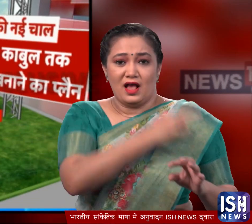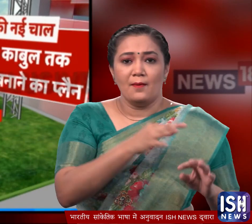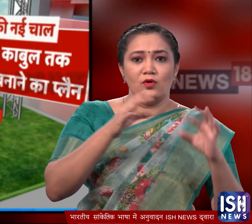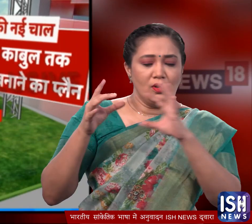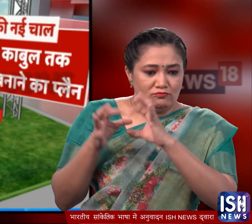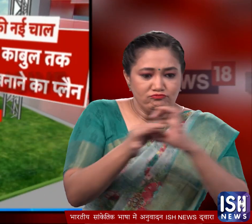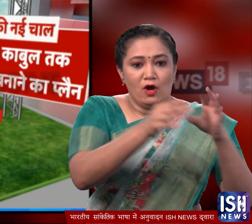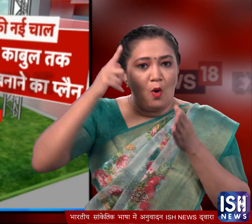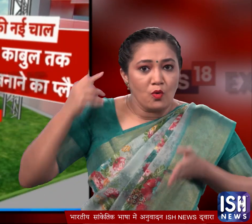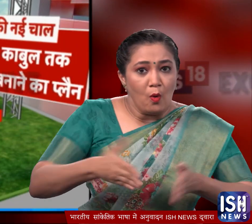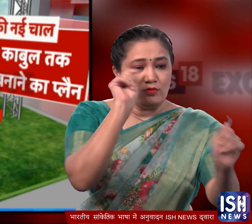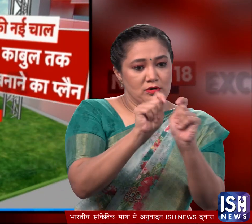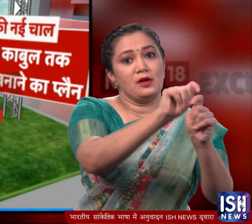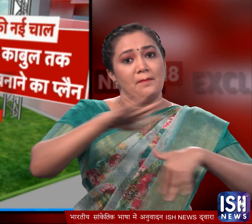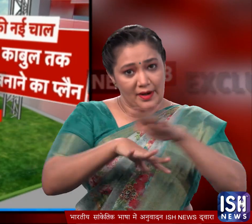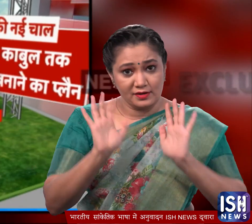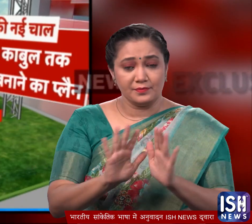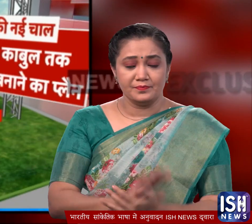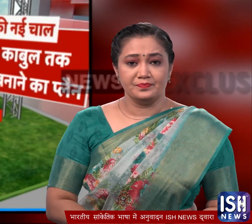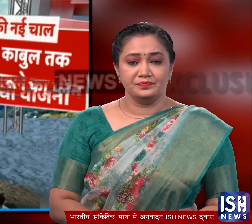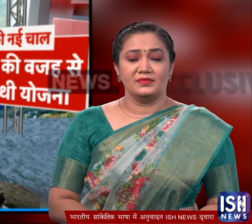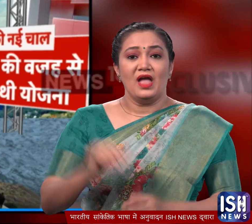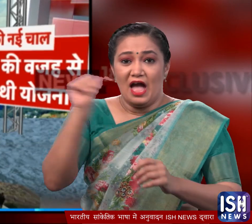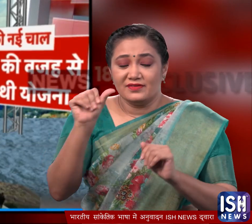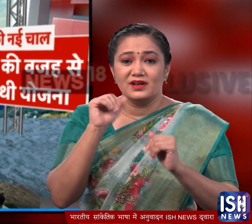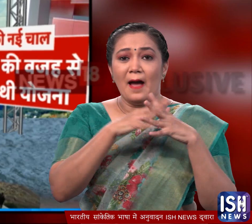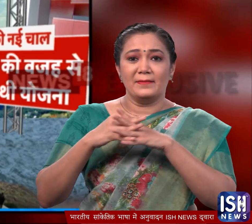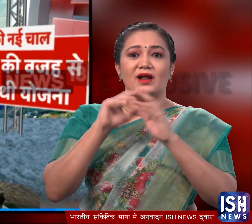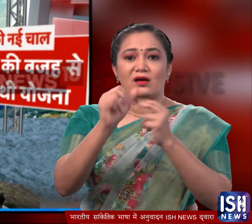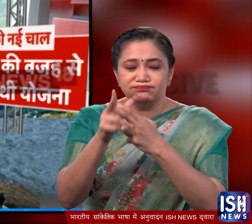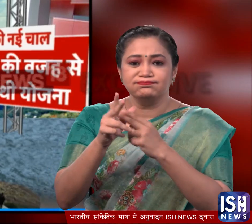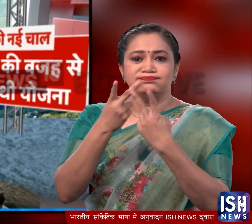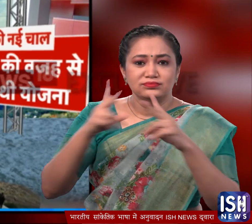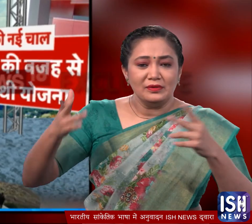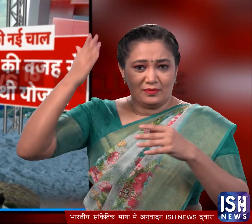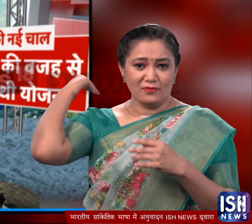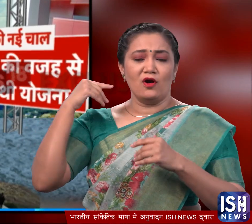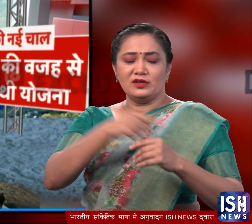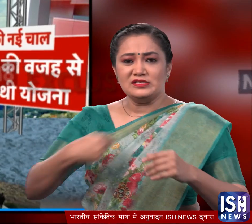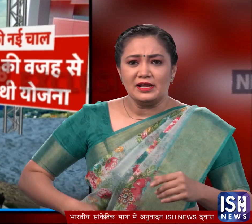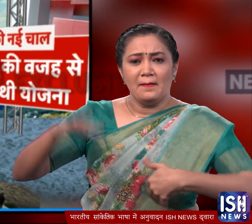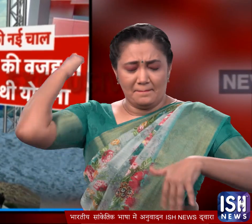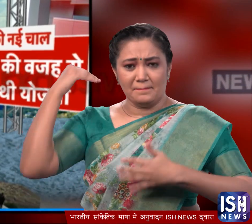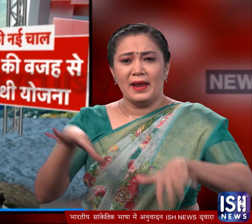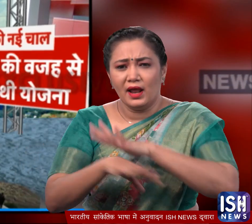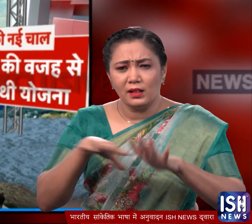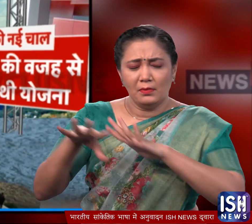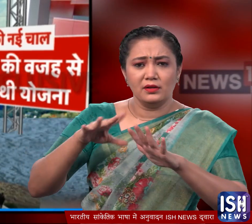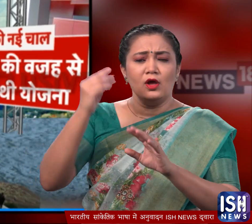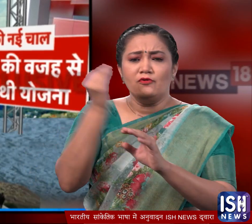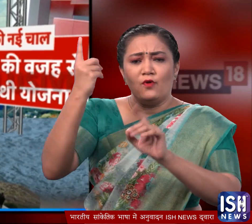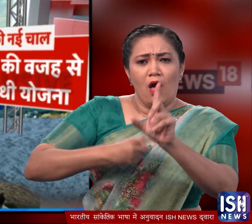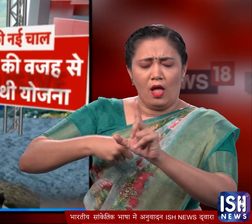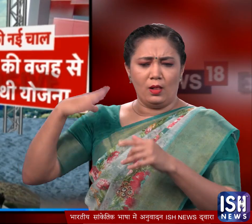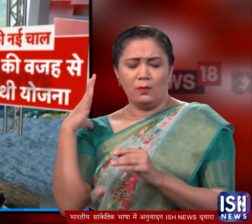रोड बनाने की योजना पर काम कर रहा है। खबर है कि अफगानिस्तान में अमेरिकी सैनिकों के होने की वजह से चीन का यह प्लान